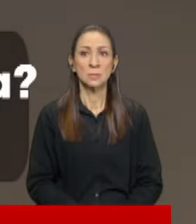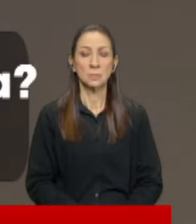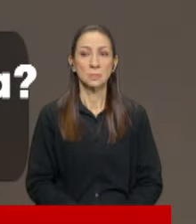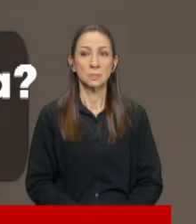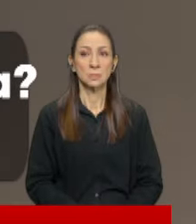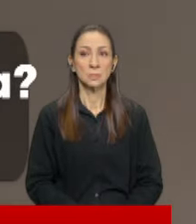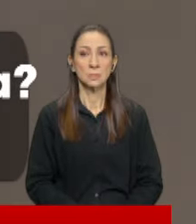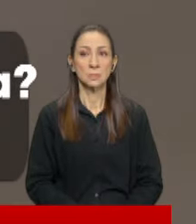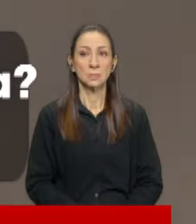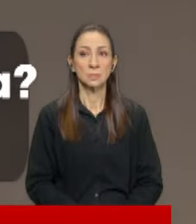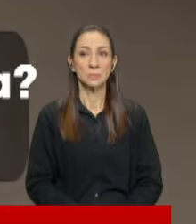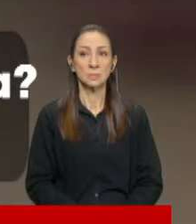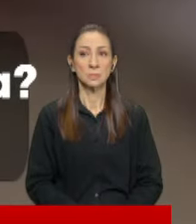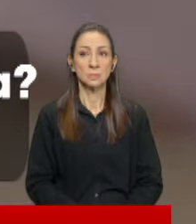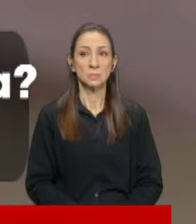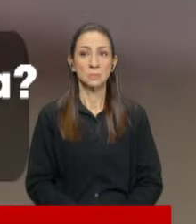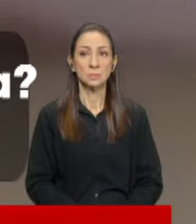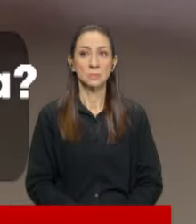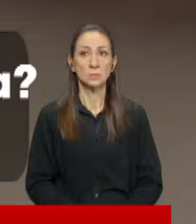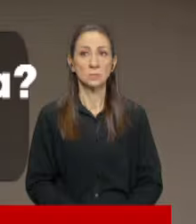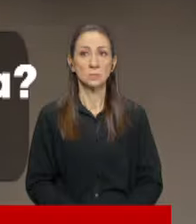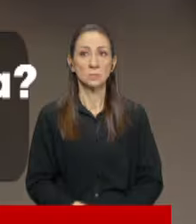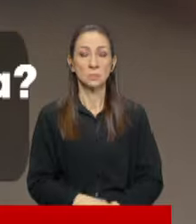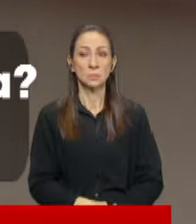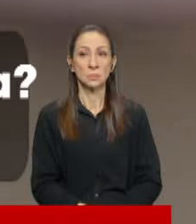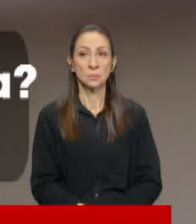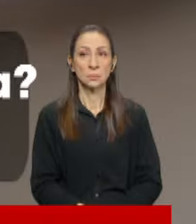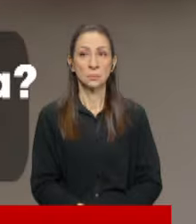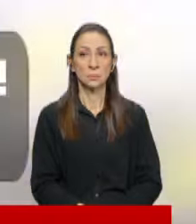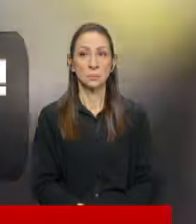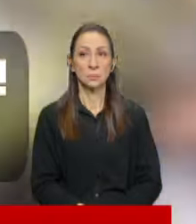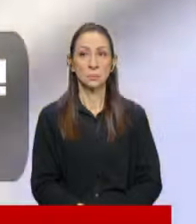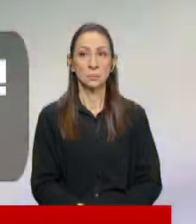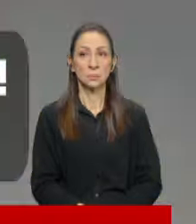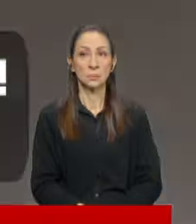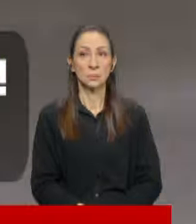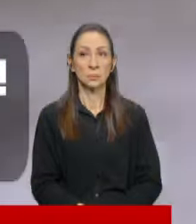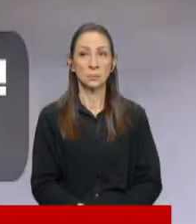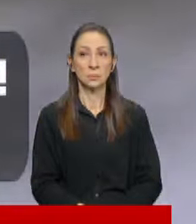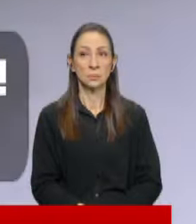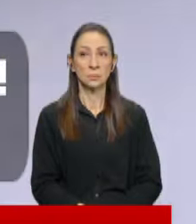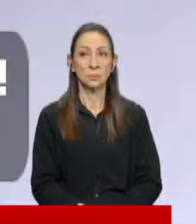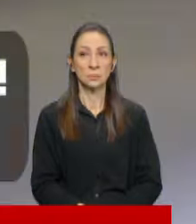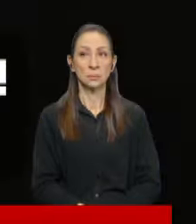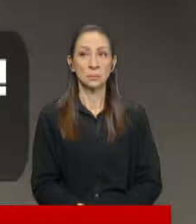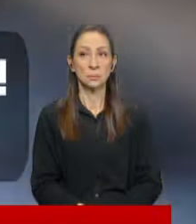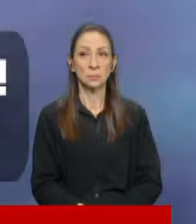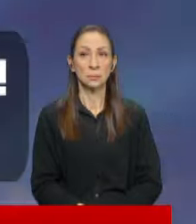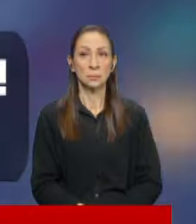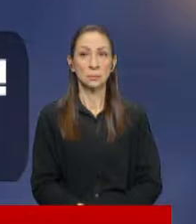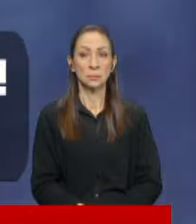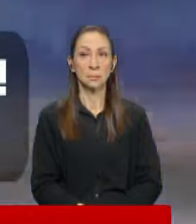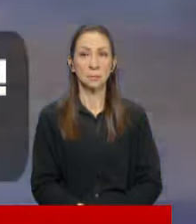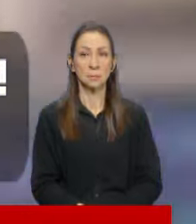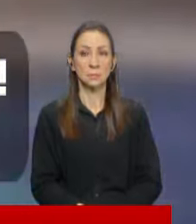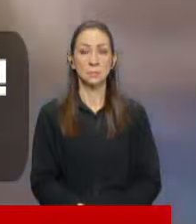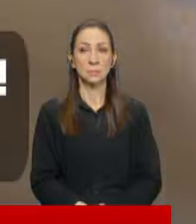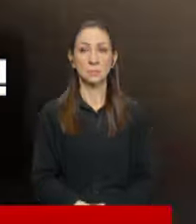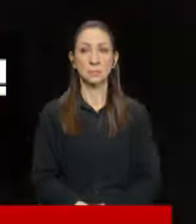durağa? Tamam, hayır, sessiz ol. Ablacığım sen de gel. Abla. Bu durağa girmek zorundasın.